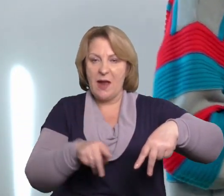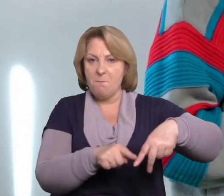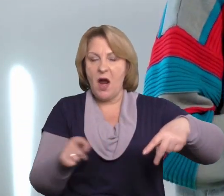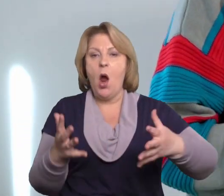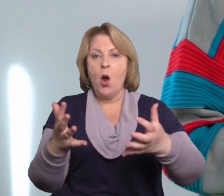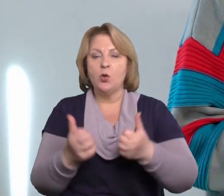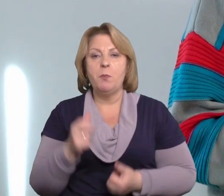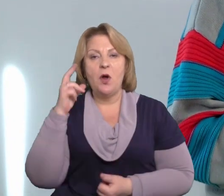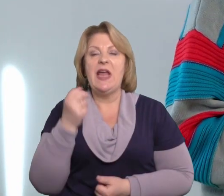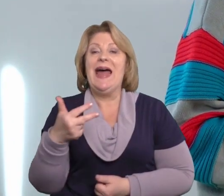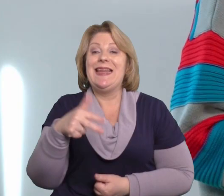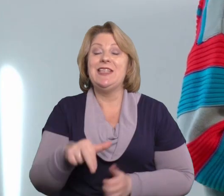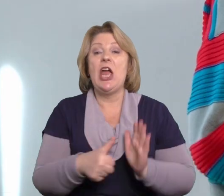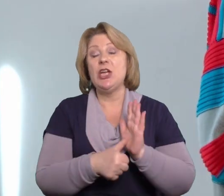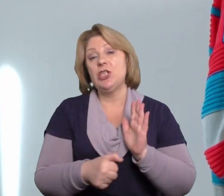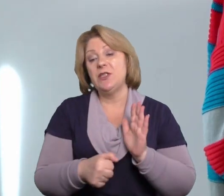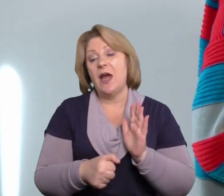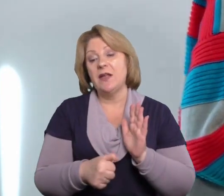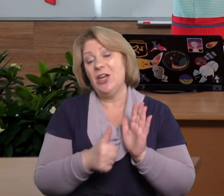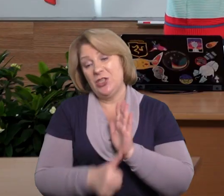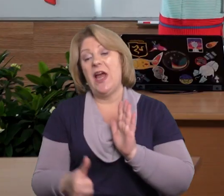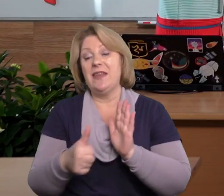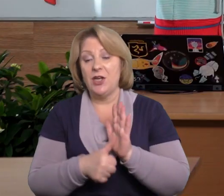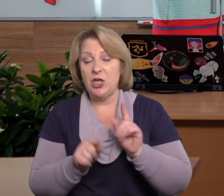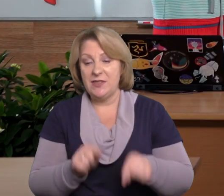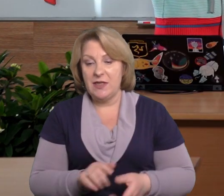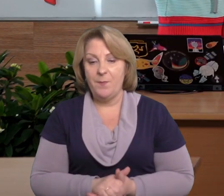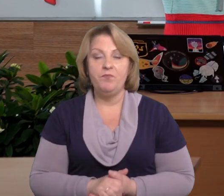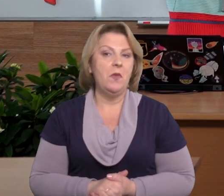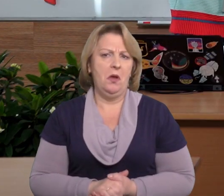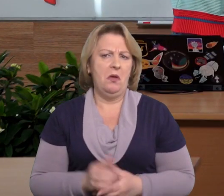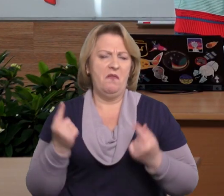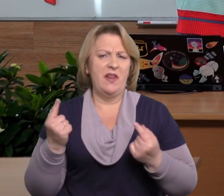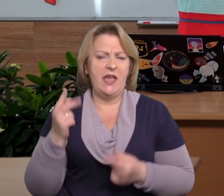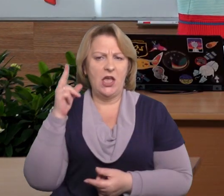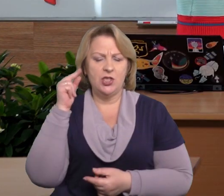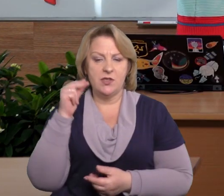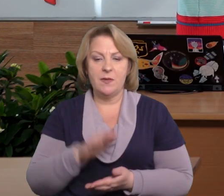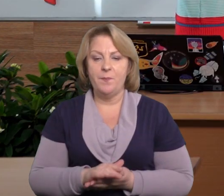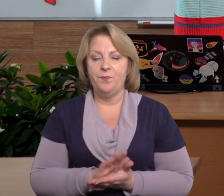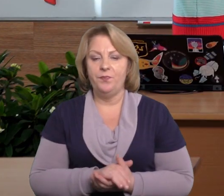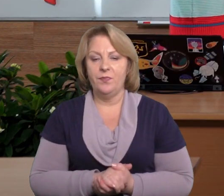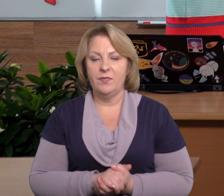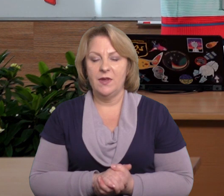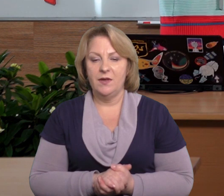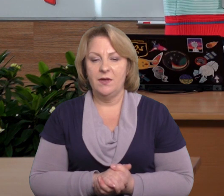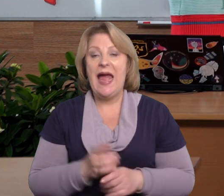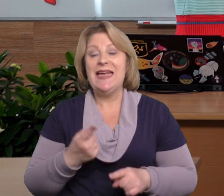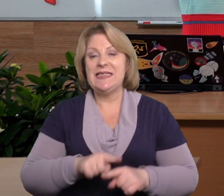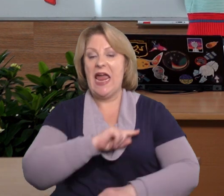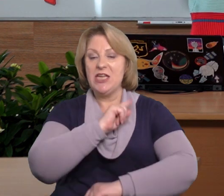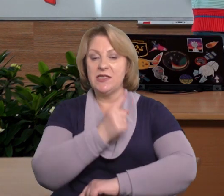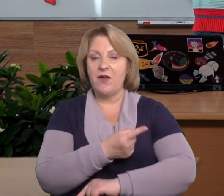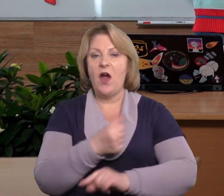число 3600, так, 60 на 60. І це насправді дуже велике число. Це сила